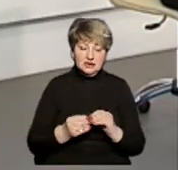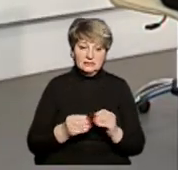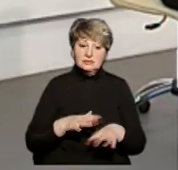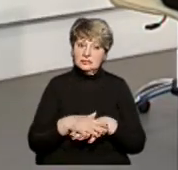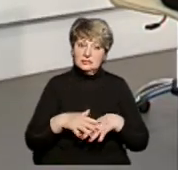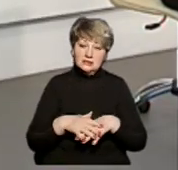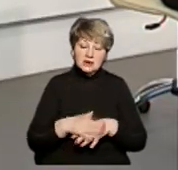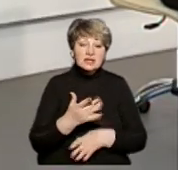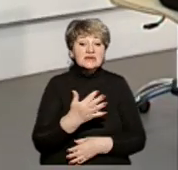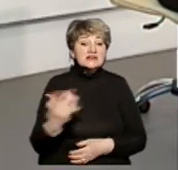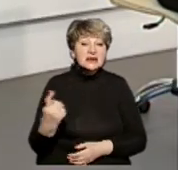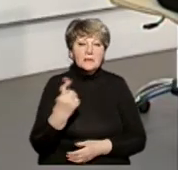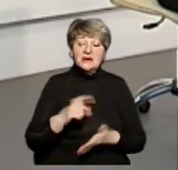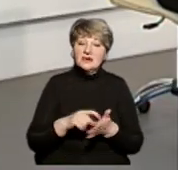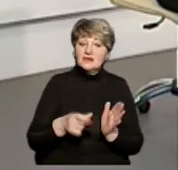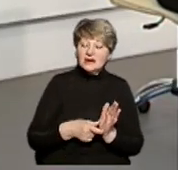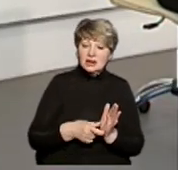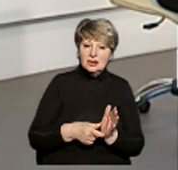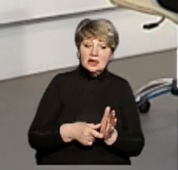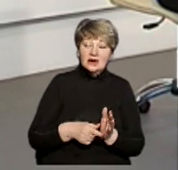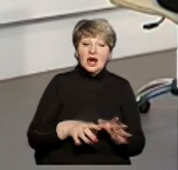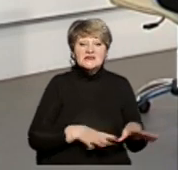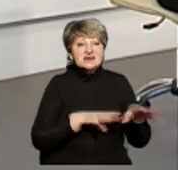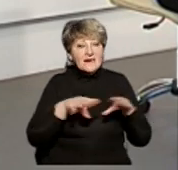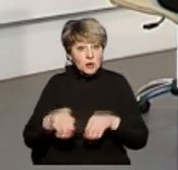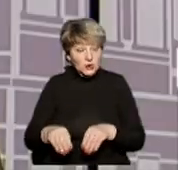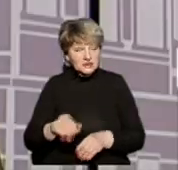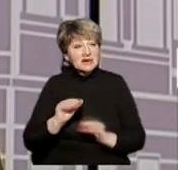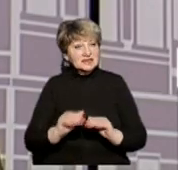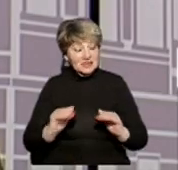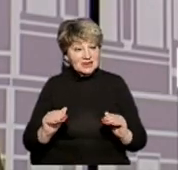потенційних першачків дітей, з евакуйованих дітей?